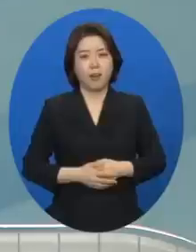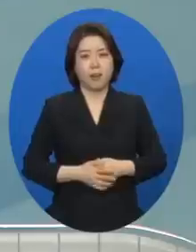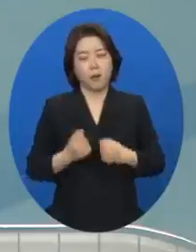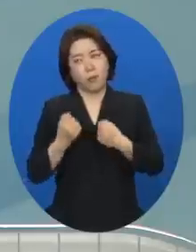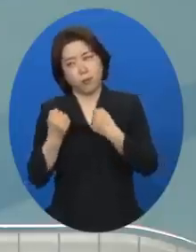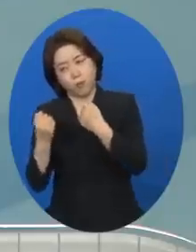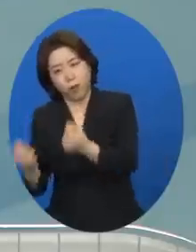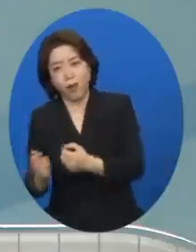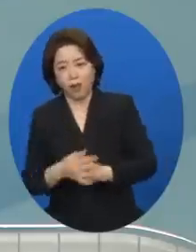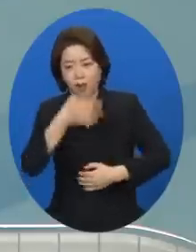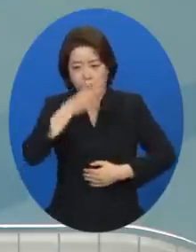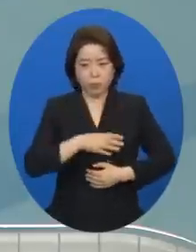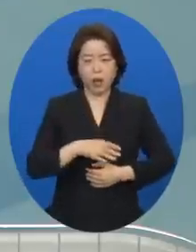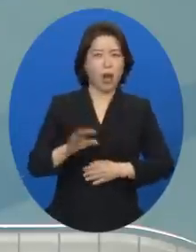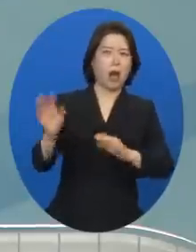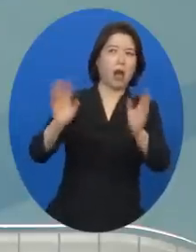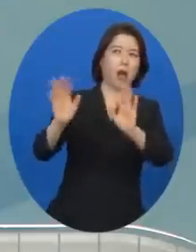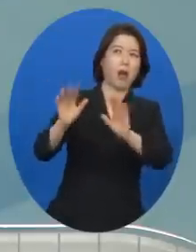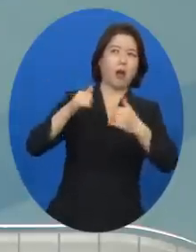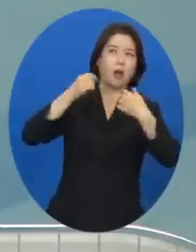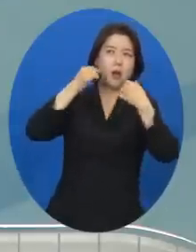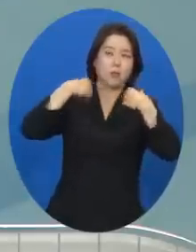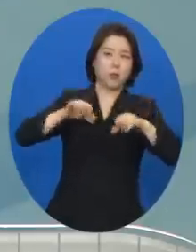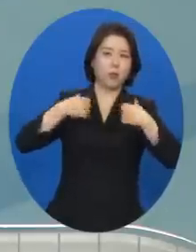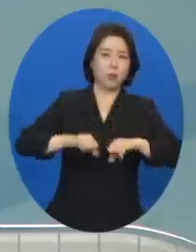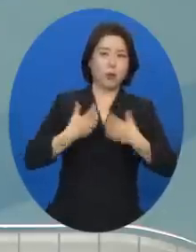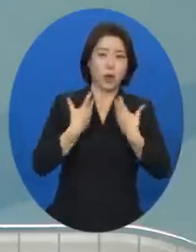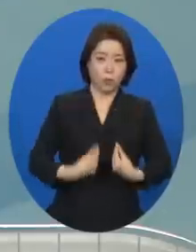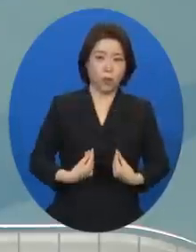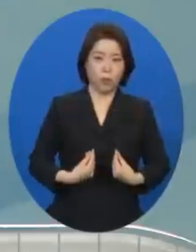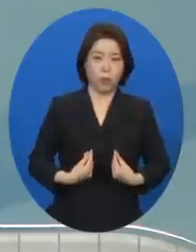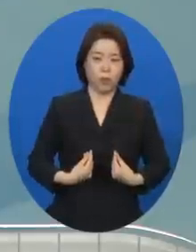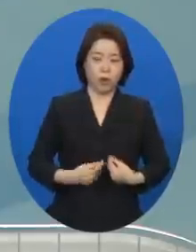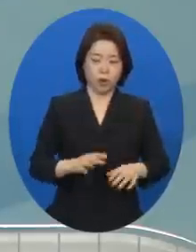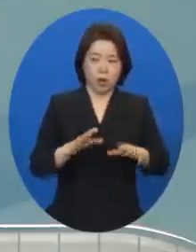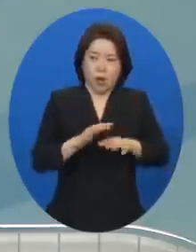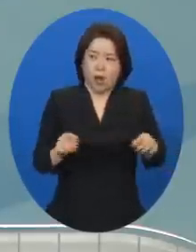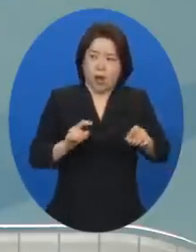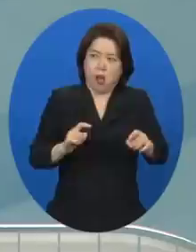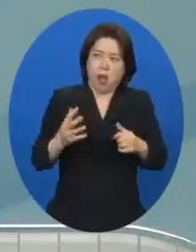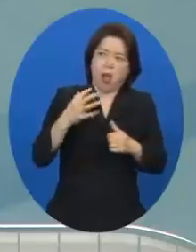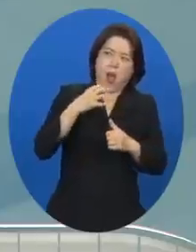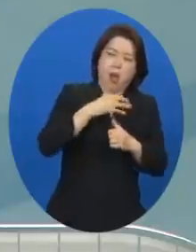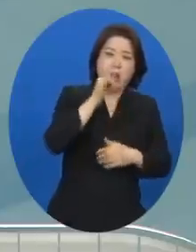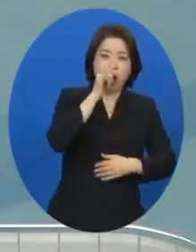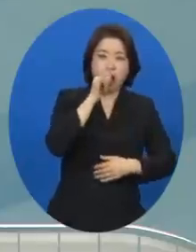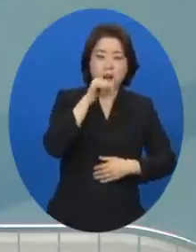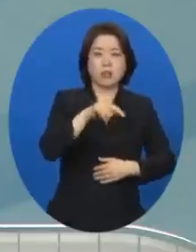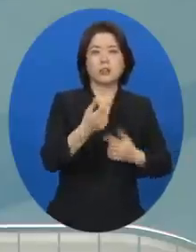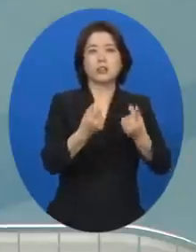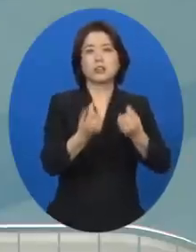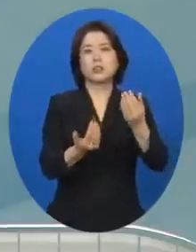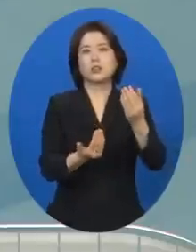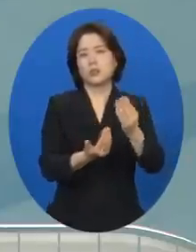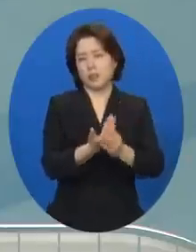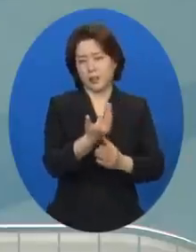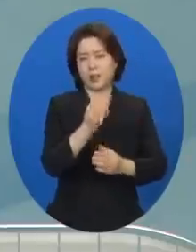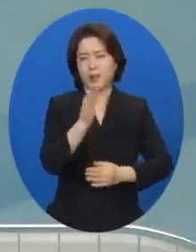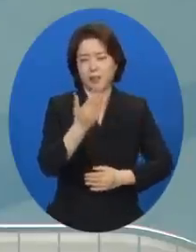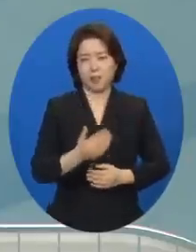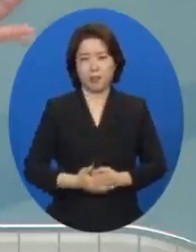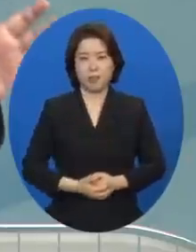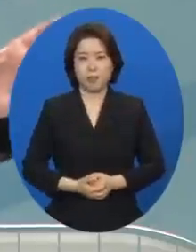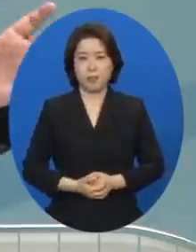못하겠다 낙심이 되고 두려움에 사로잡히고 그런 일이 벌어지게 됩니다